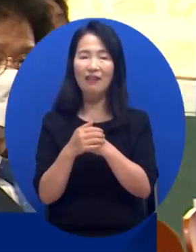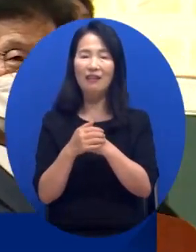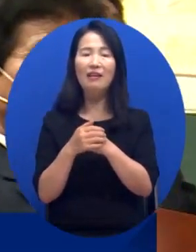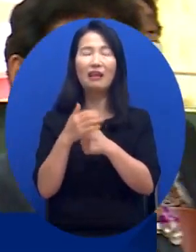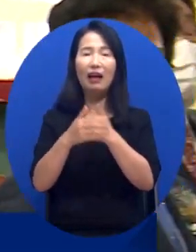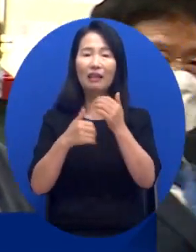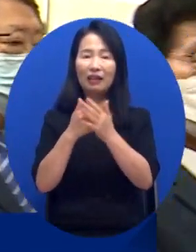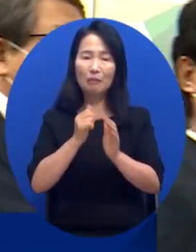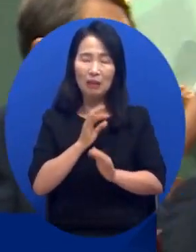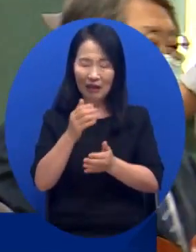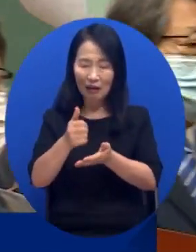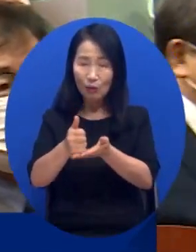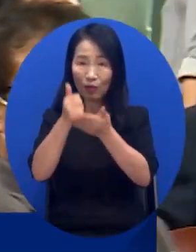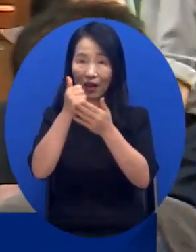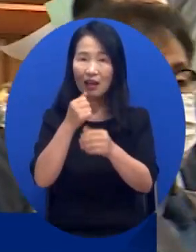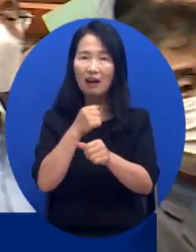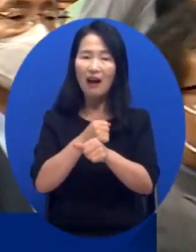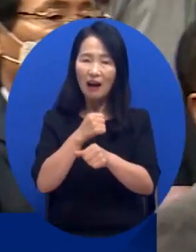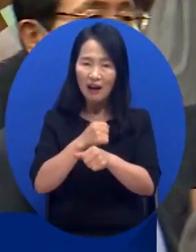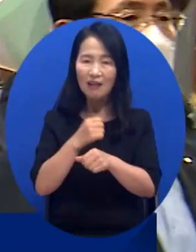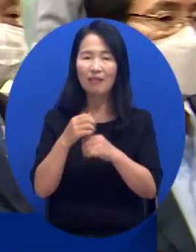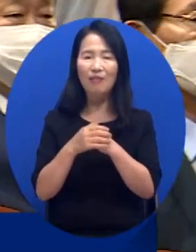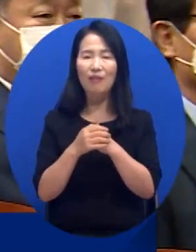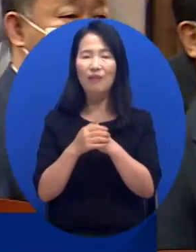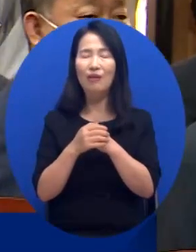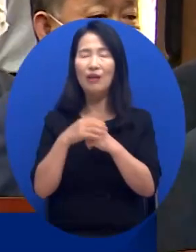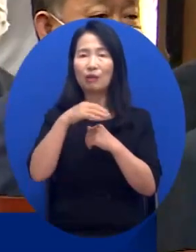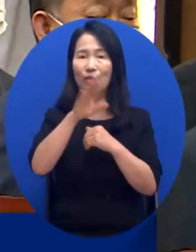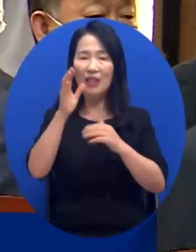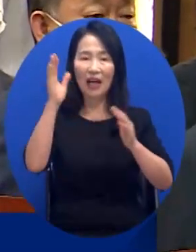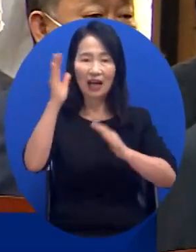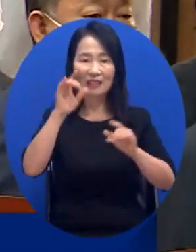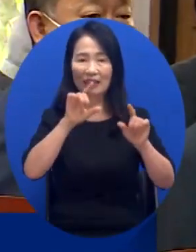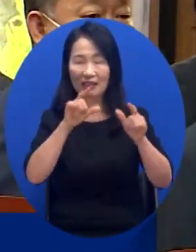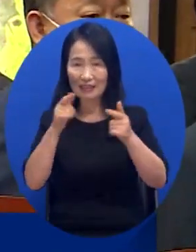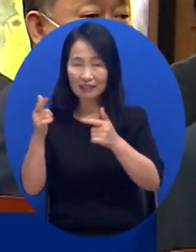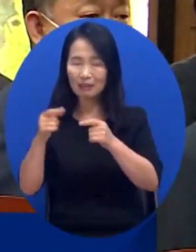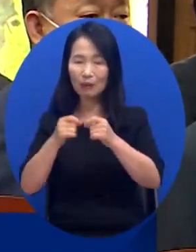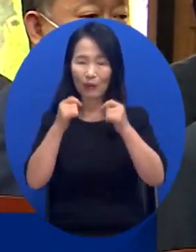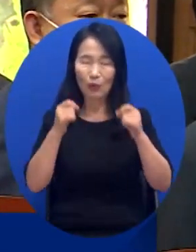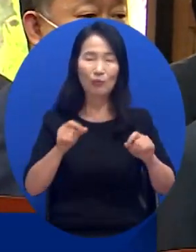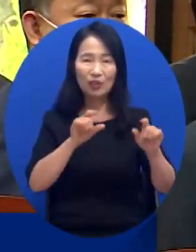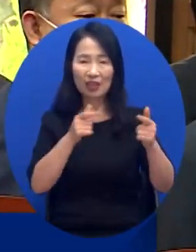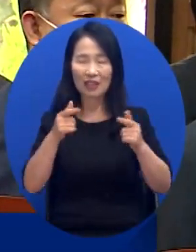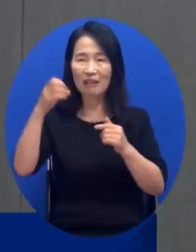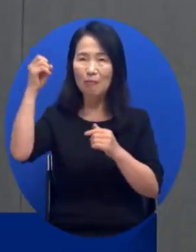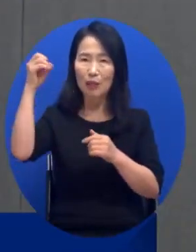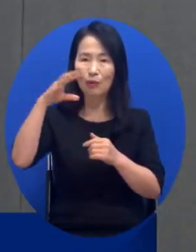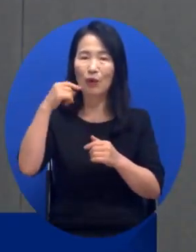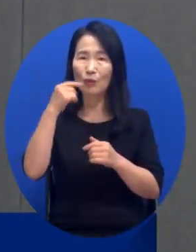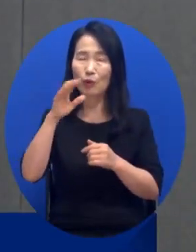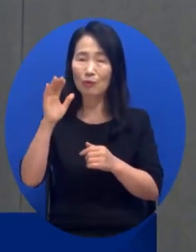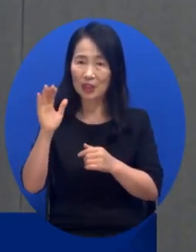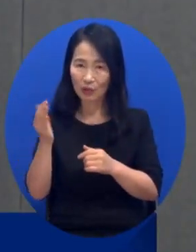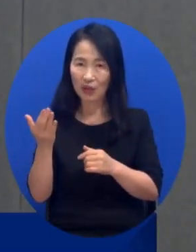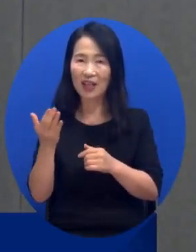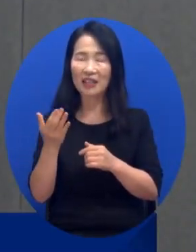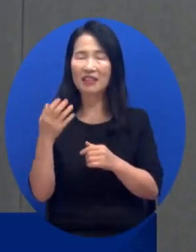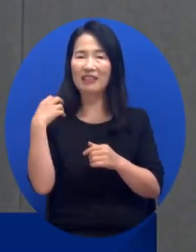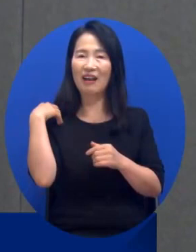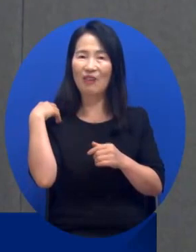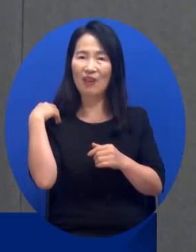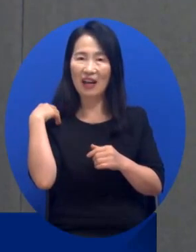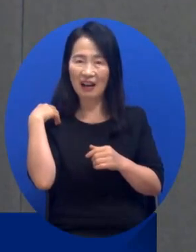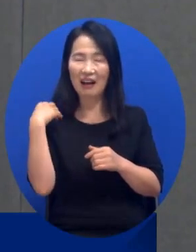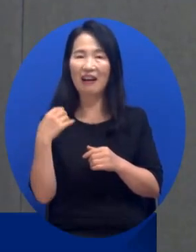하나님을 경외하고 또 우리 학생들이 동문들이 빛과 소금이 되는 그런 그 역할을